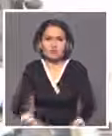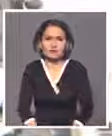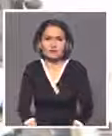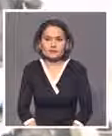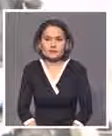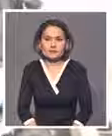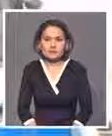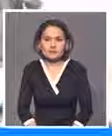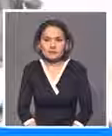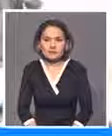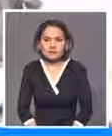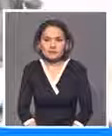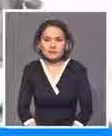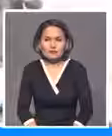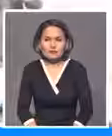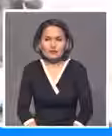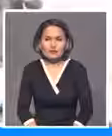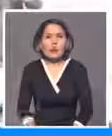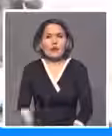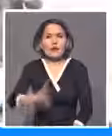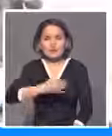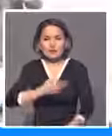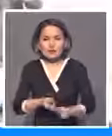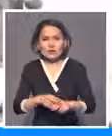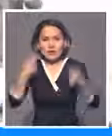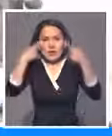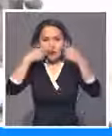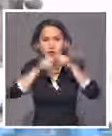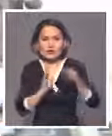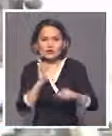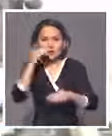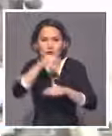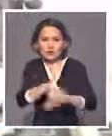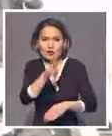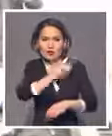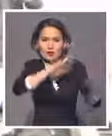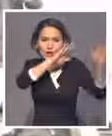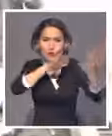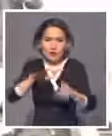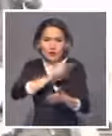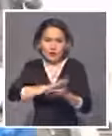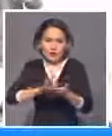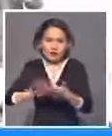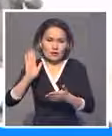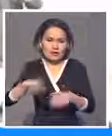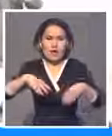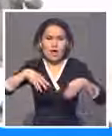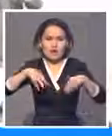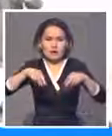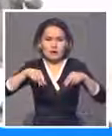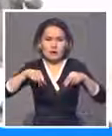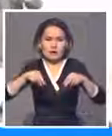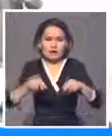ортасы, сосын 9 ботсаттың ортасы Күрговайдан төмен қарай. Сосын